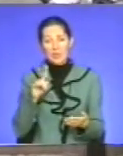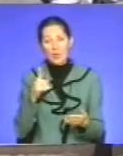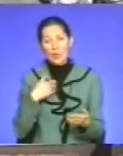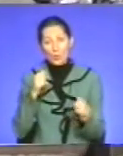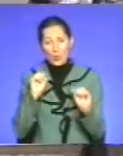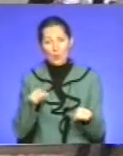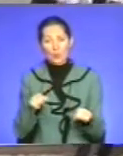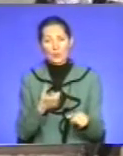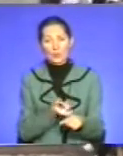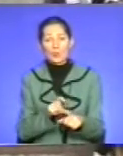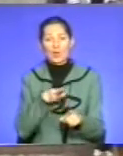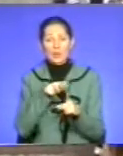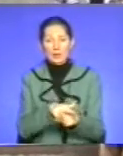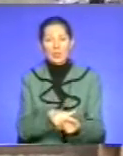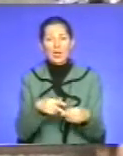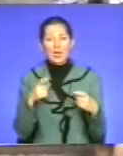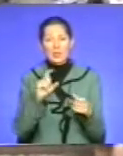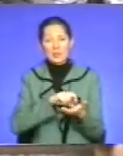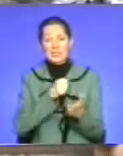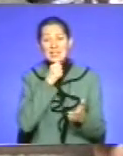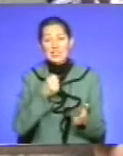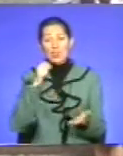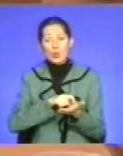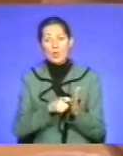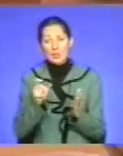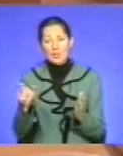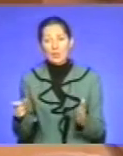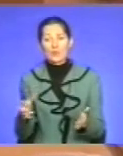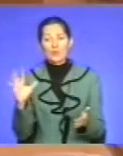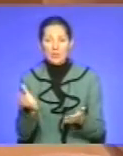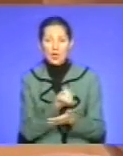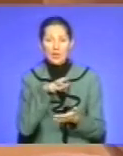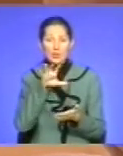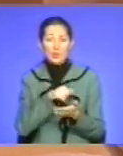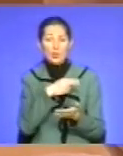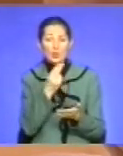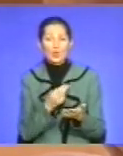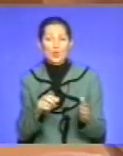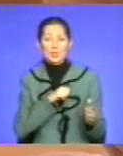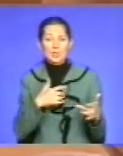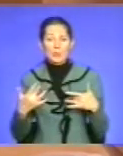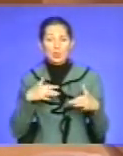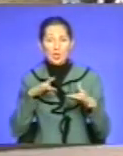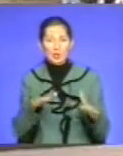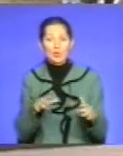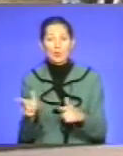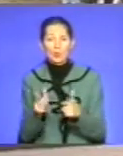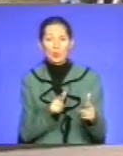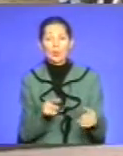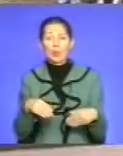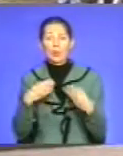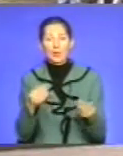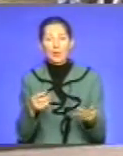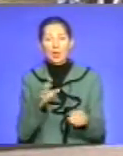Попри завантажені, старшокласники встигають займатися художньою самодіяльністю, готують презентацію дитячих фото, не